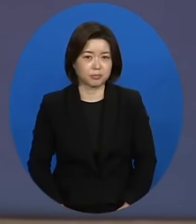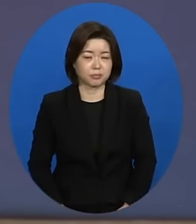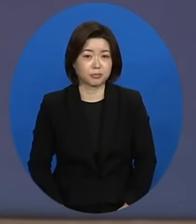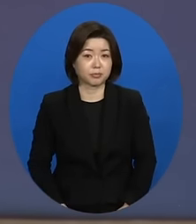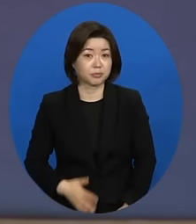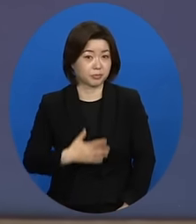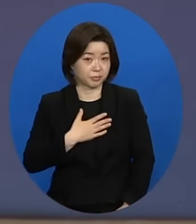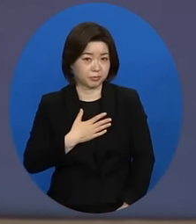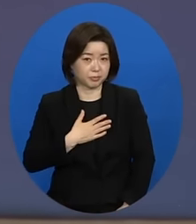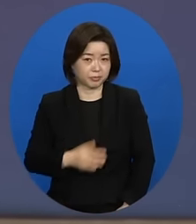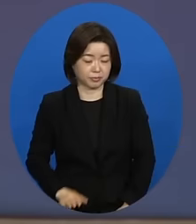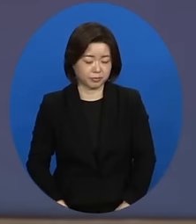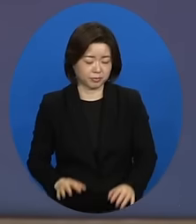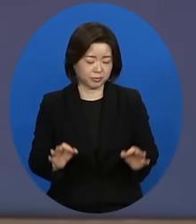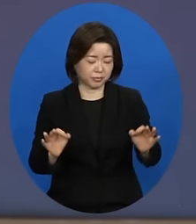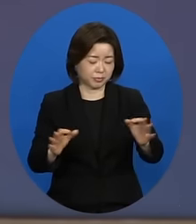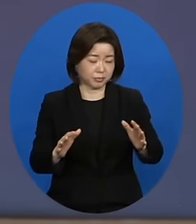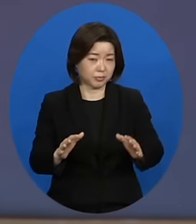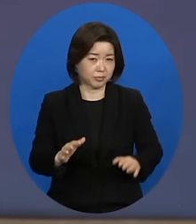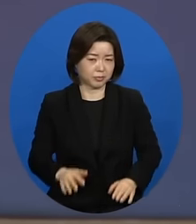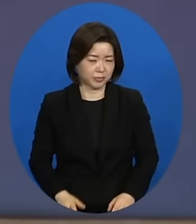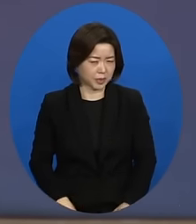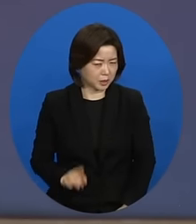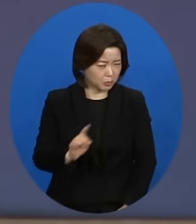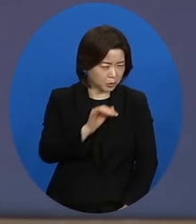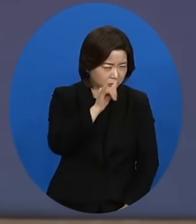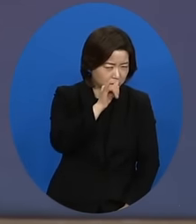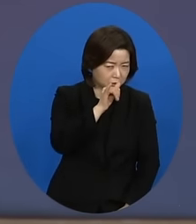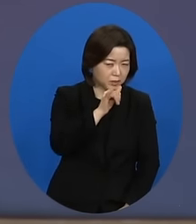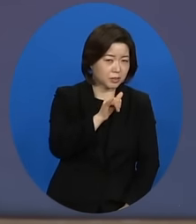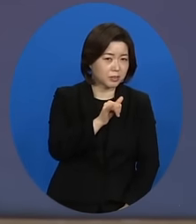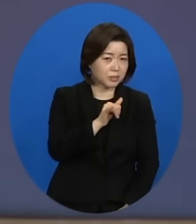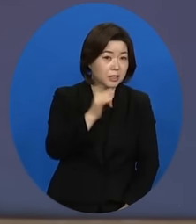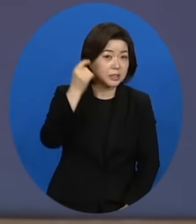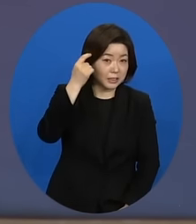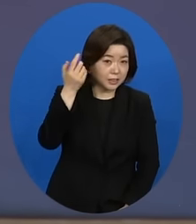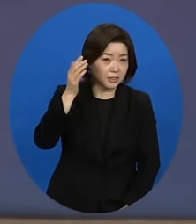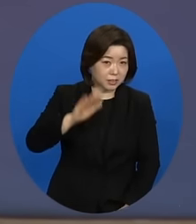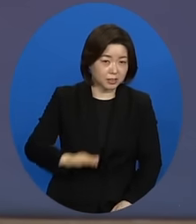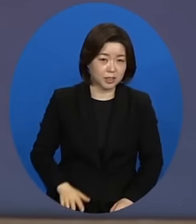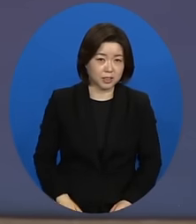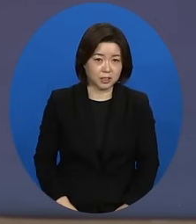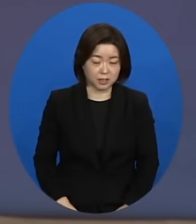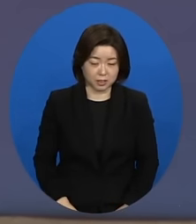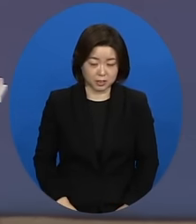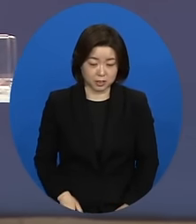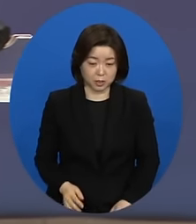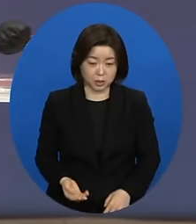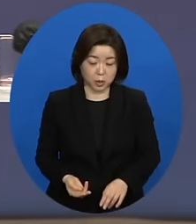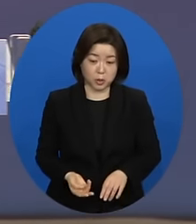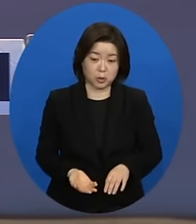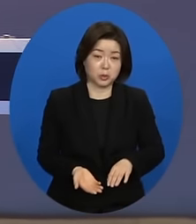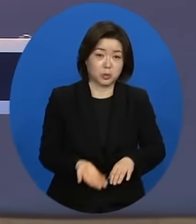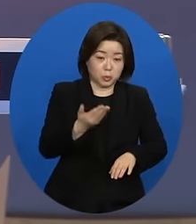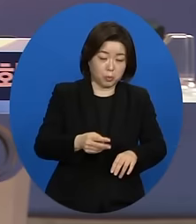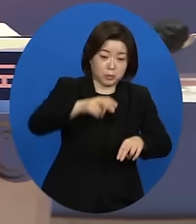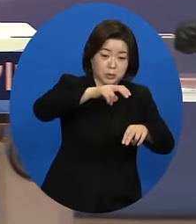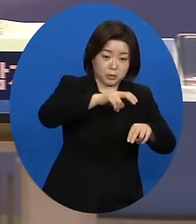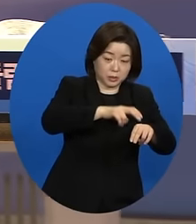저는 그 순간 뭐가 있구나 싶은데 이분이 높은 의자에 앉았다가